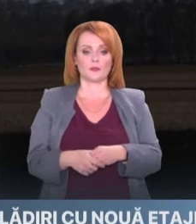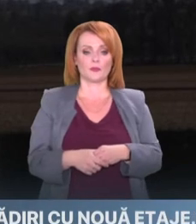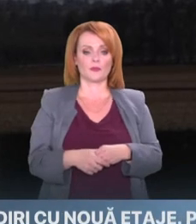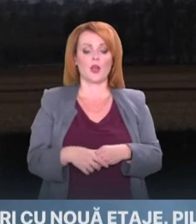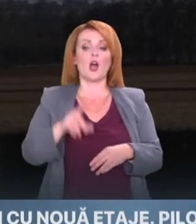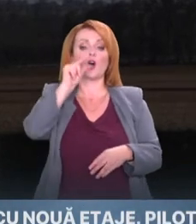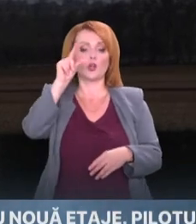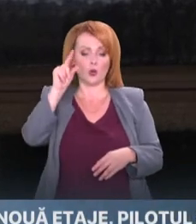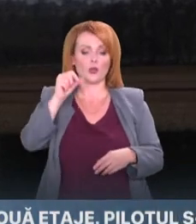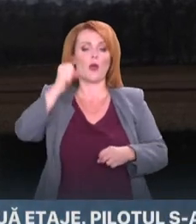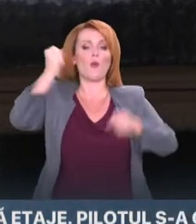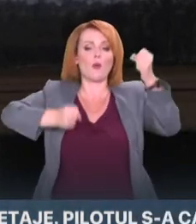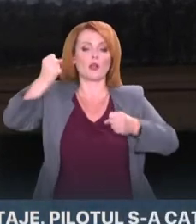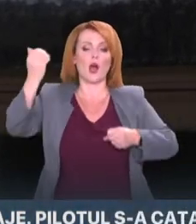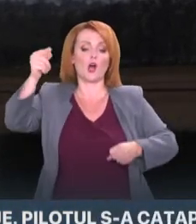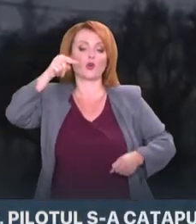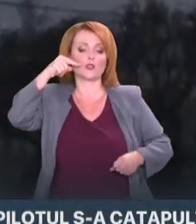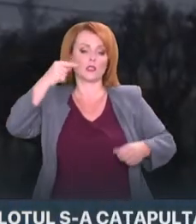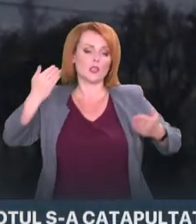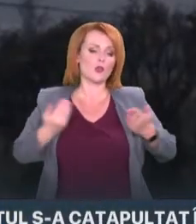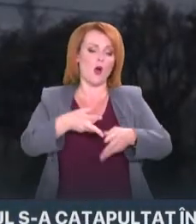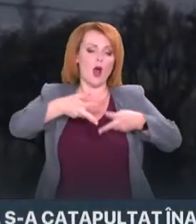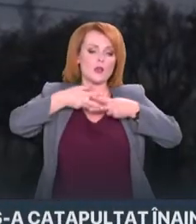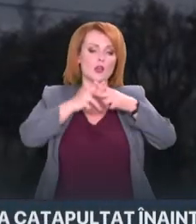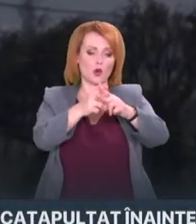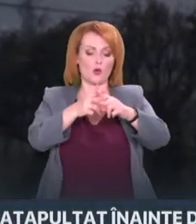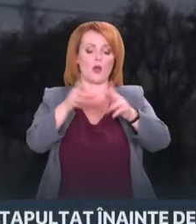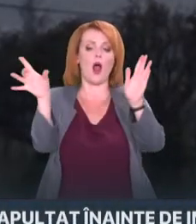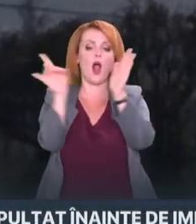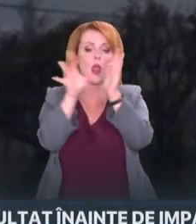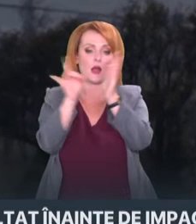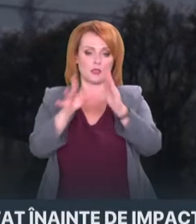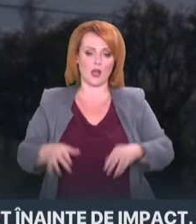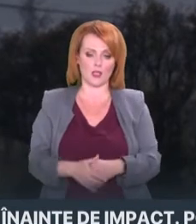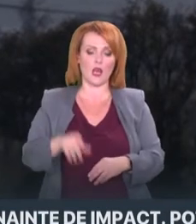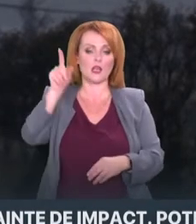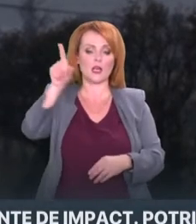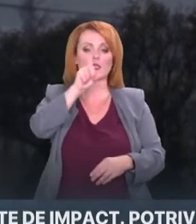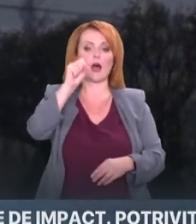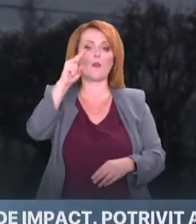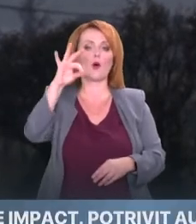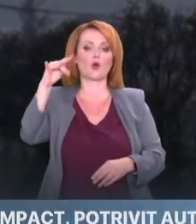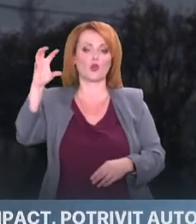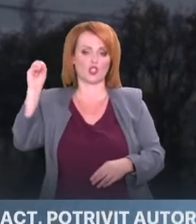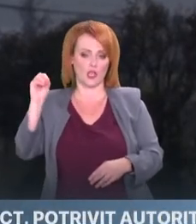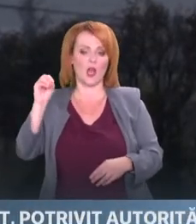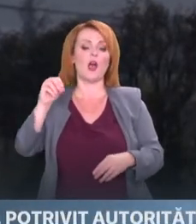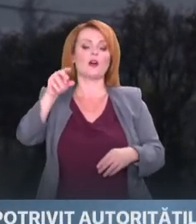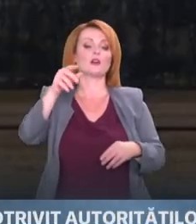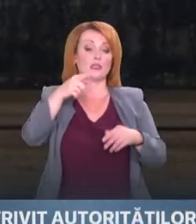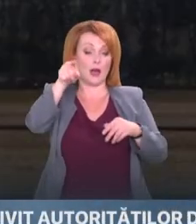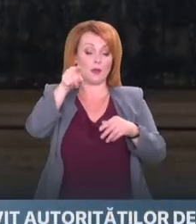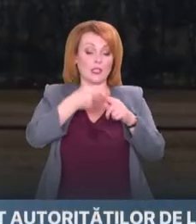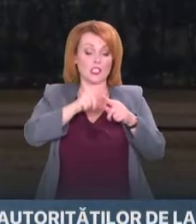declarat luni că bombardamentele rusești au întrerupt din nou curentul la centrala nucleară Zaporojie, unul dintre cele mai îngrijorătoare puncte de foc